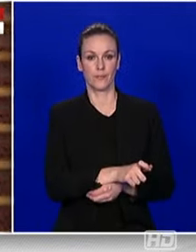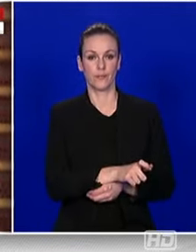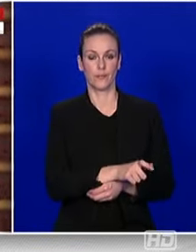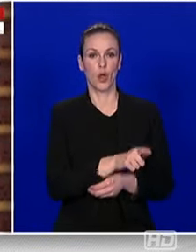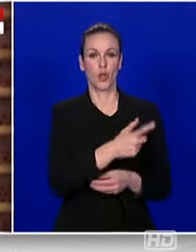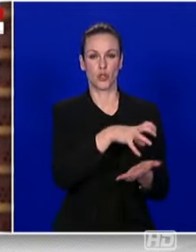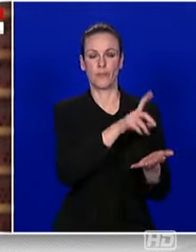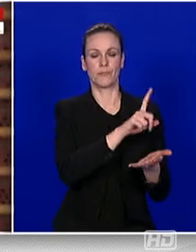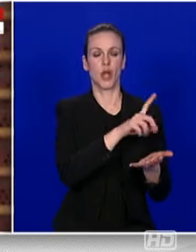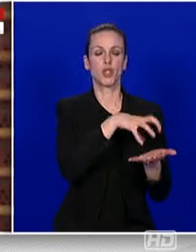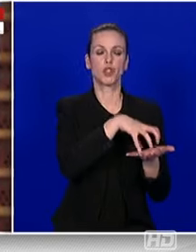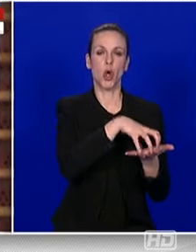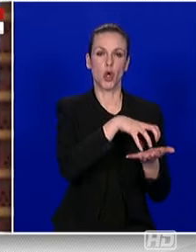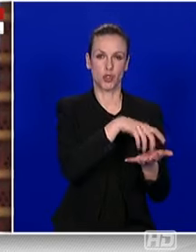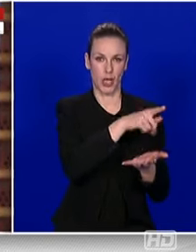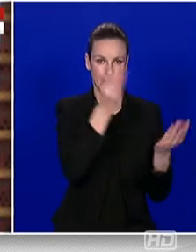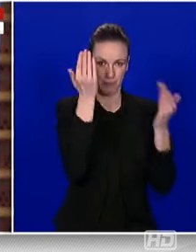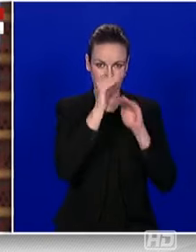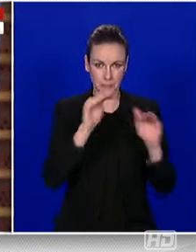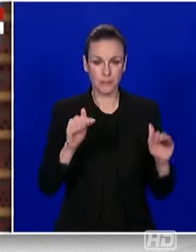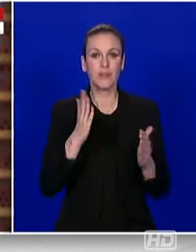stožera i čuli smo zapravo da imamo